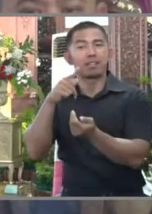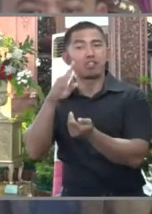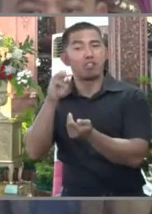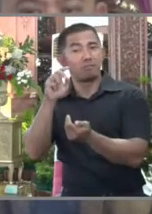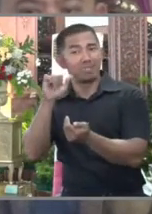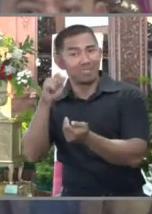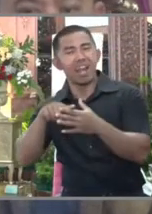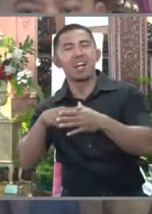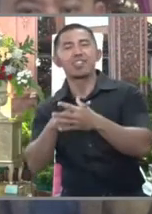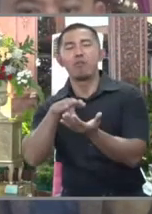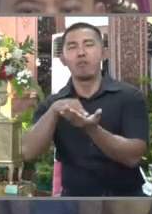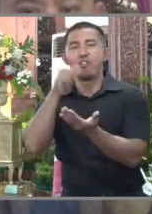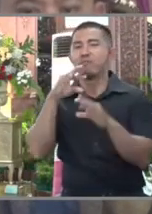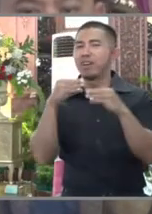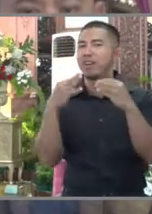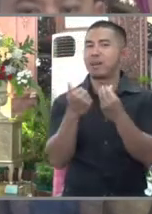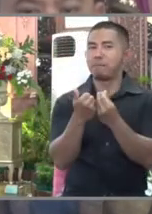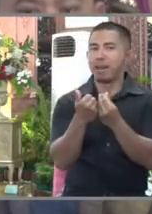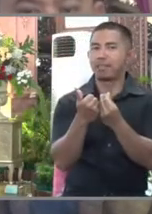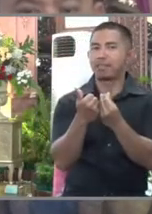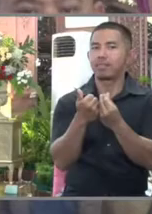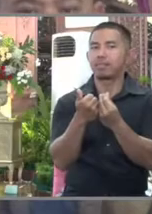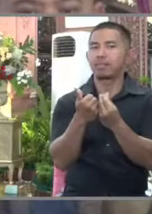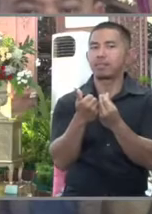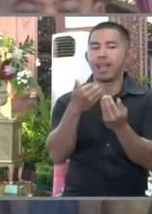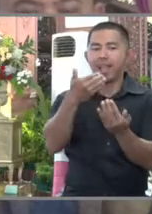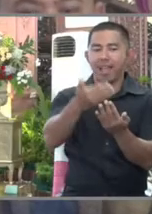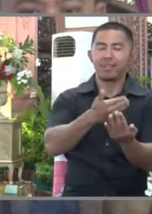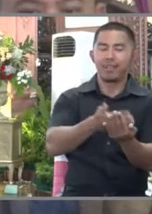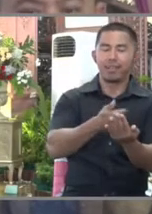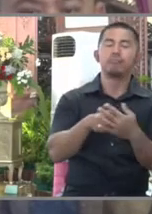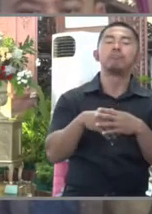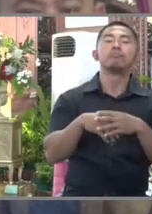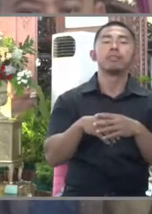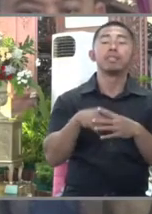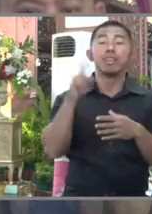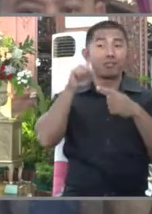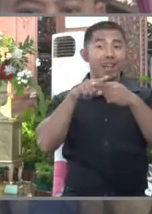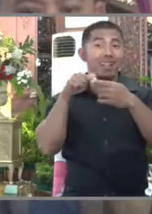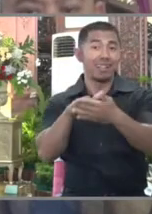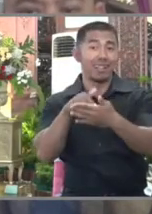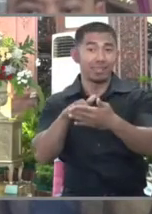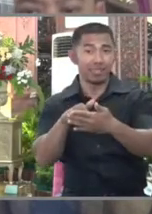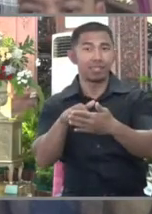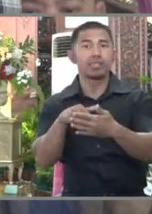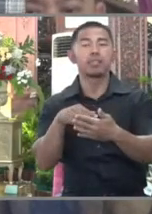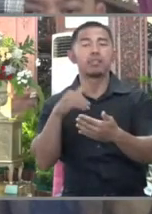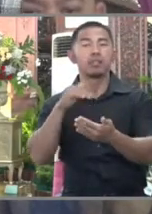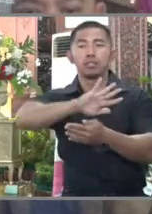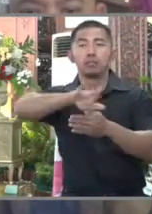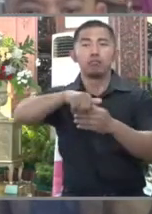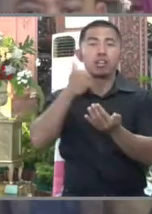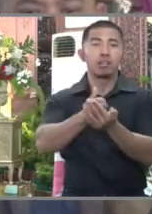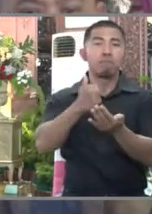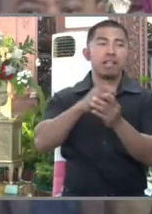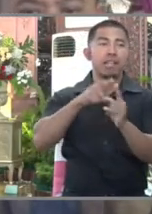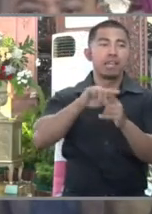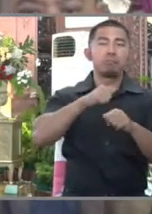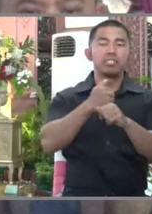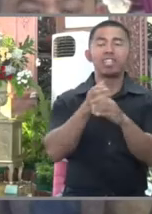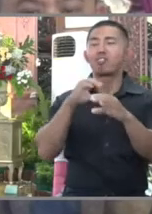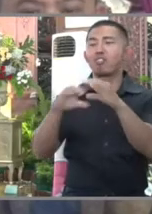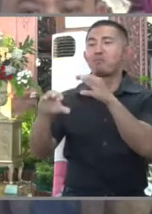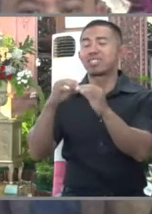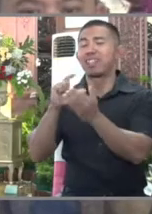di forum rapat badan anggaran. Sehingga sekali lagi para kepala daerah bisa